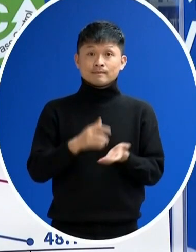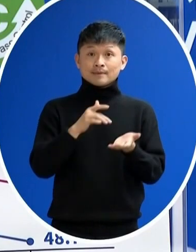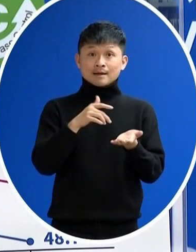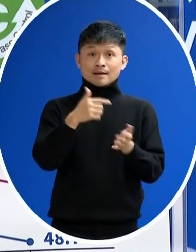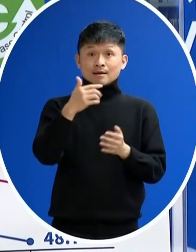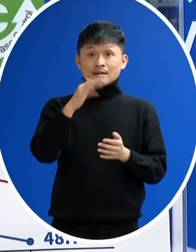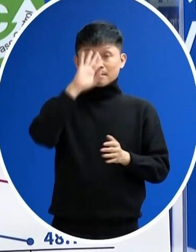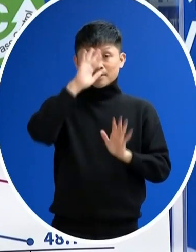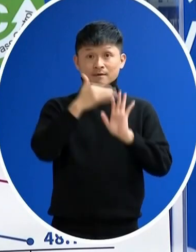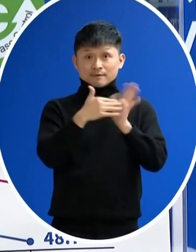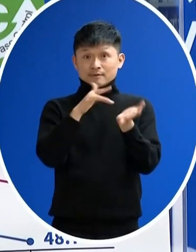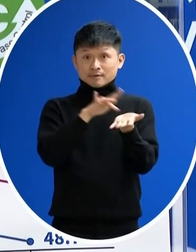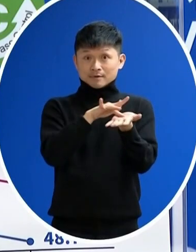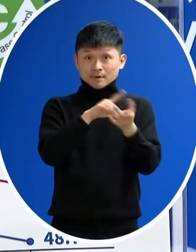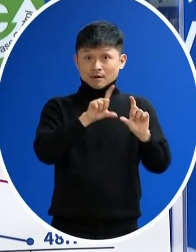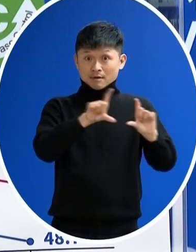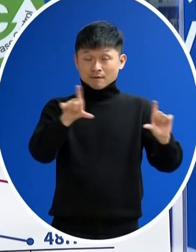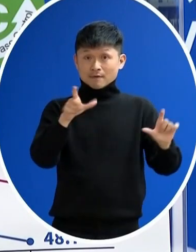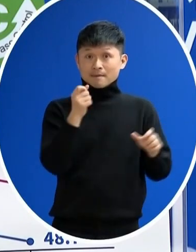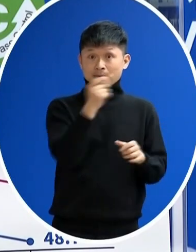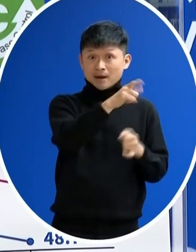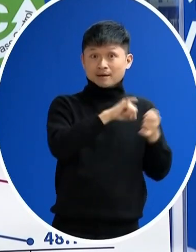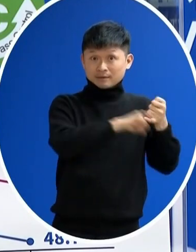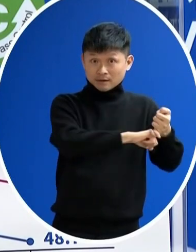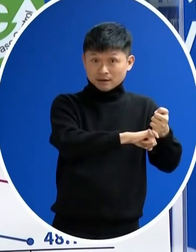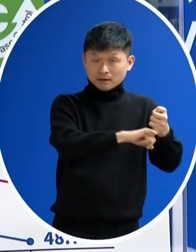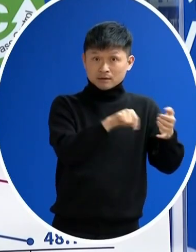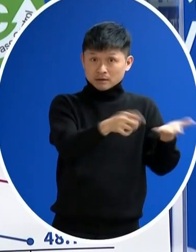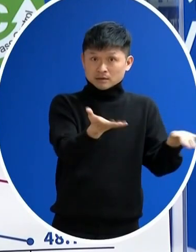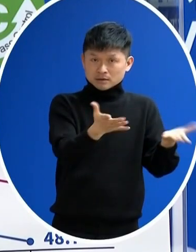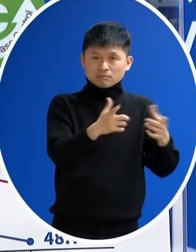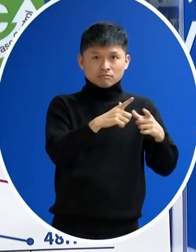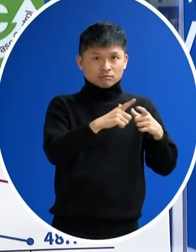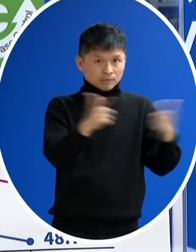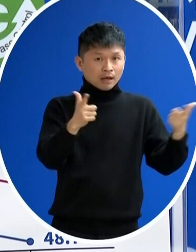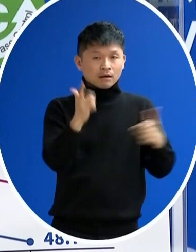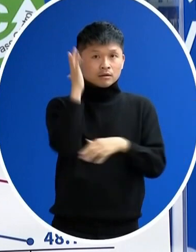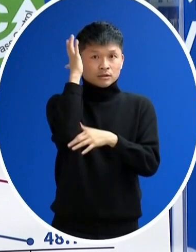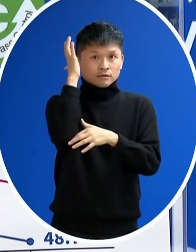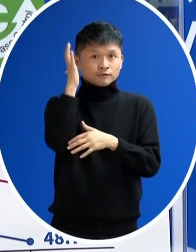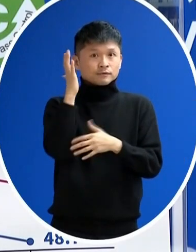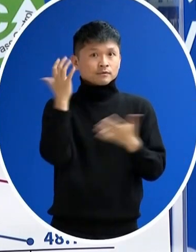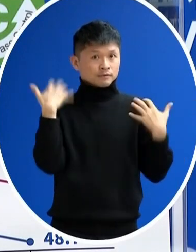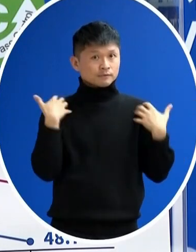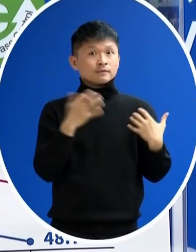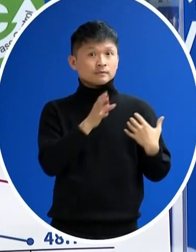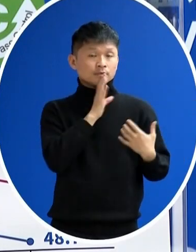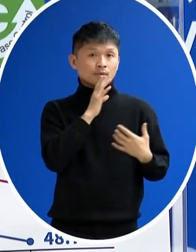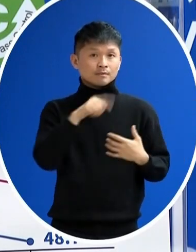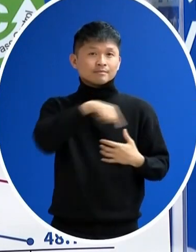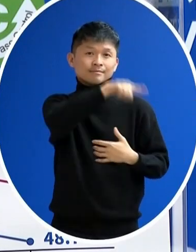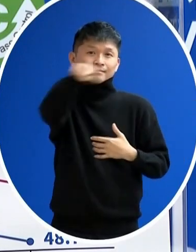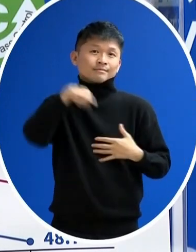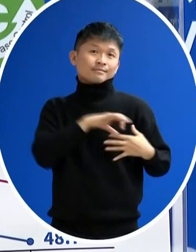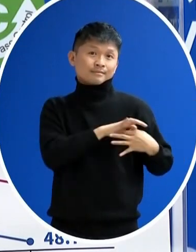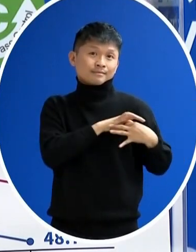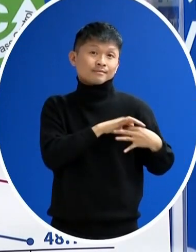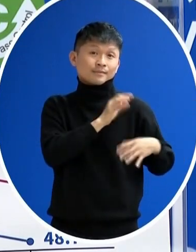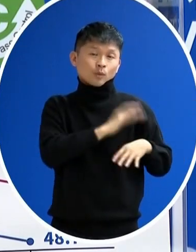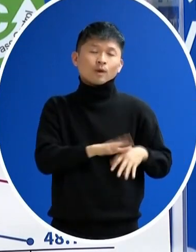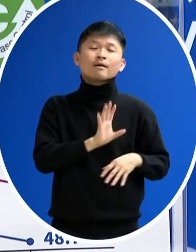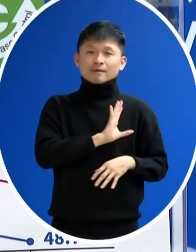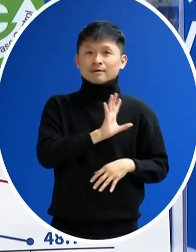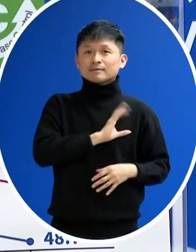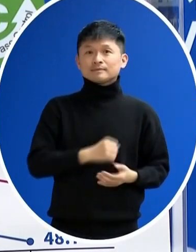苗在这样的疫情里面哈，当然是一个国家的大事，好，那大家一定会关心啊，那免不